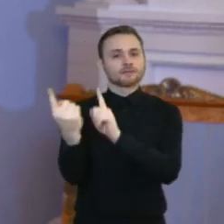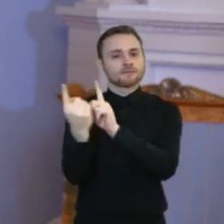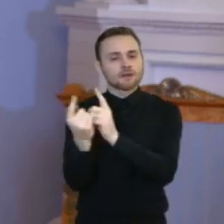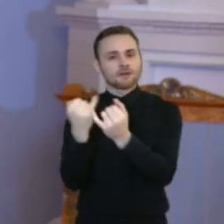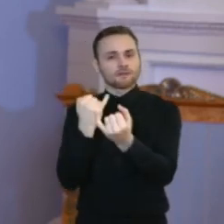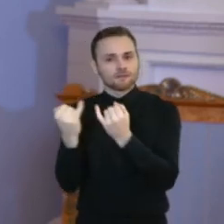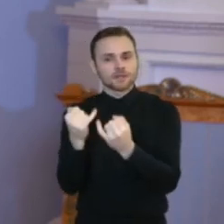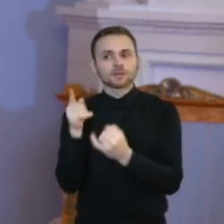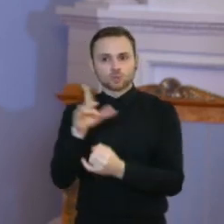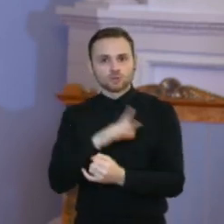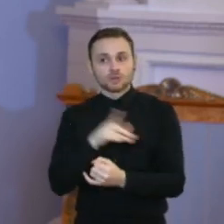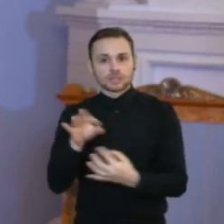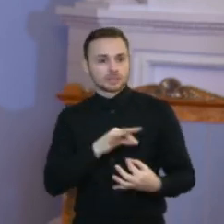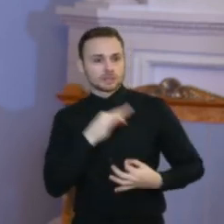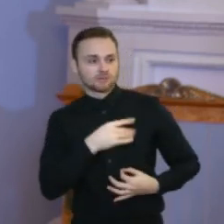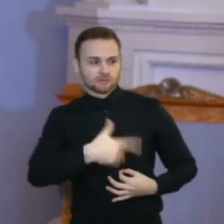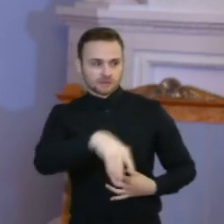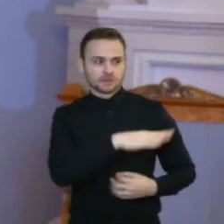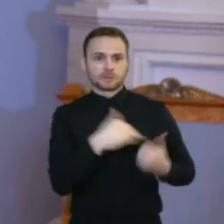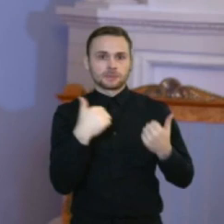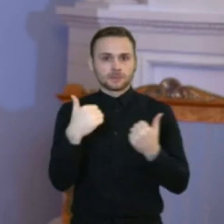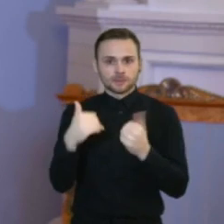atsižvelgiant į jos gąsdinimus